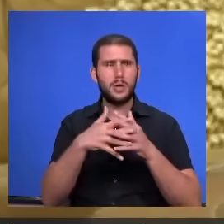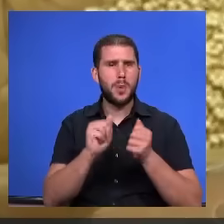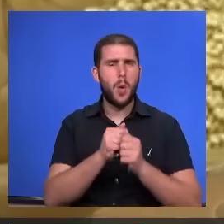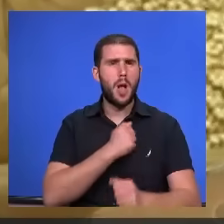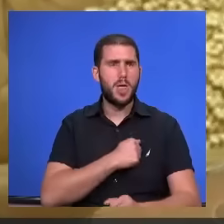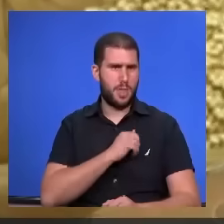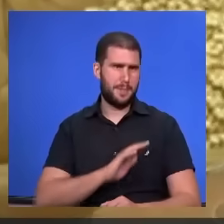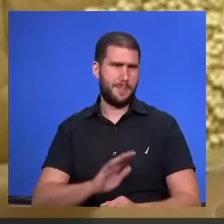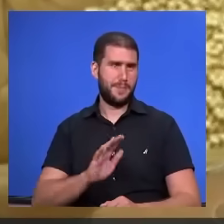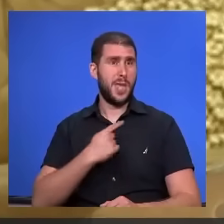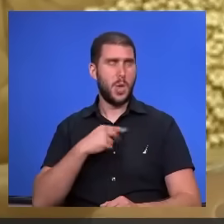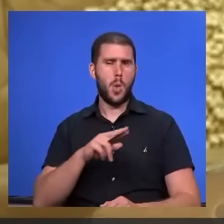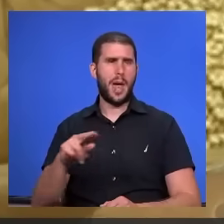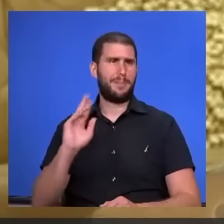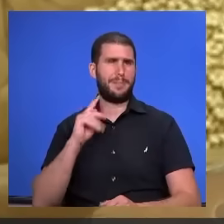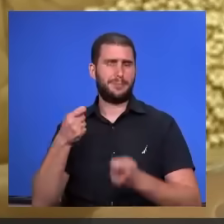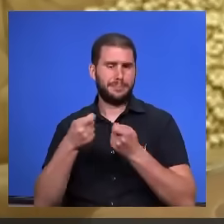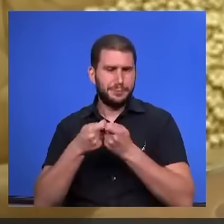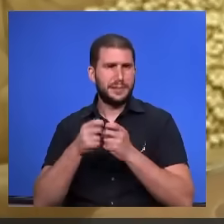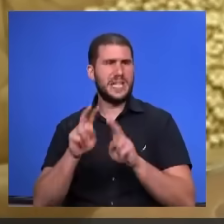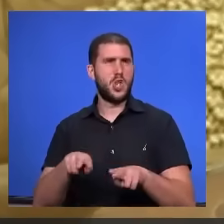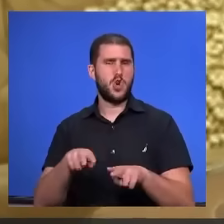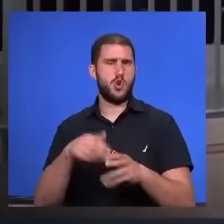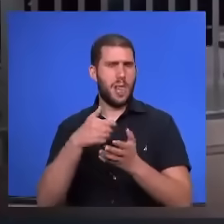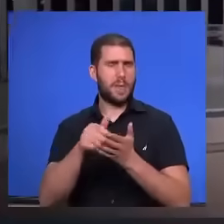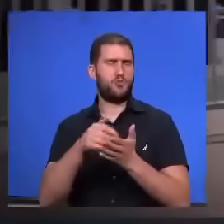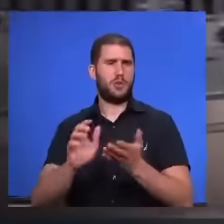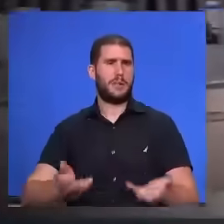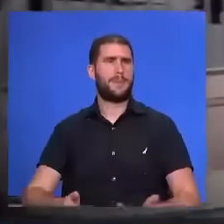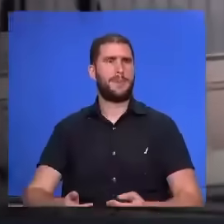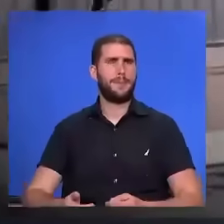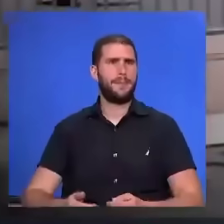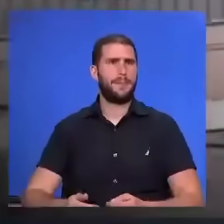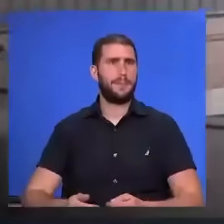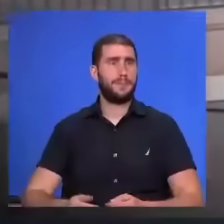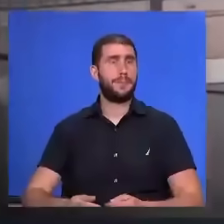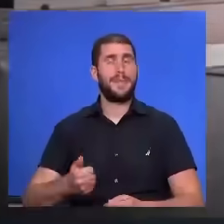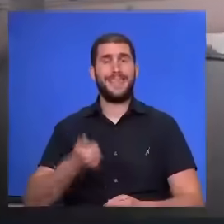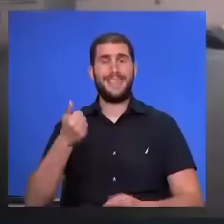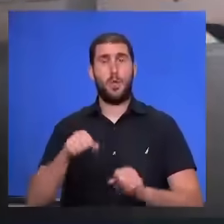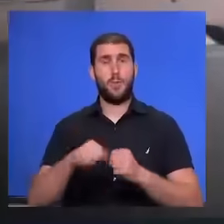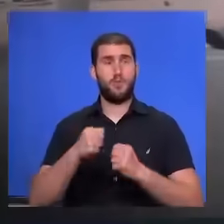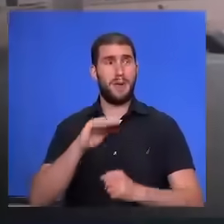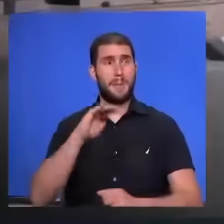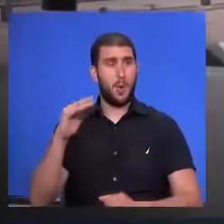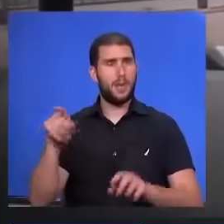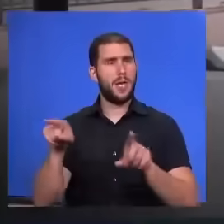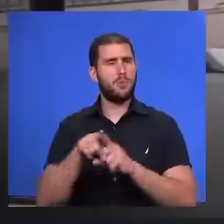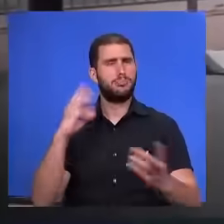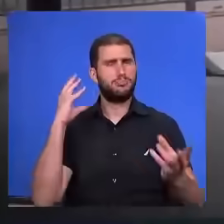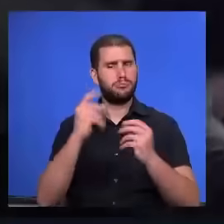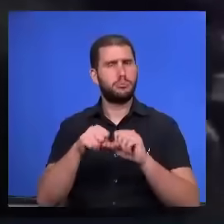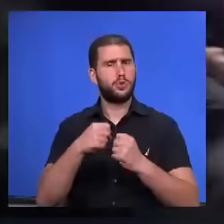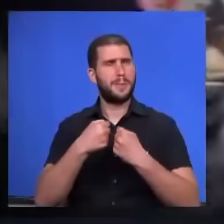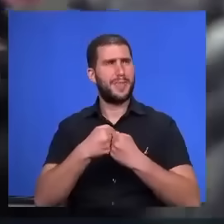קנדה. אנחנו אחים, והזיקה הזאת תימשך. את ניהול המשבר בגולן, כמו משברים ואתגרים